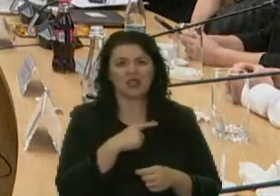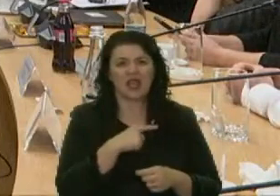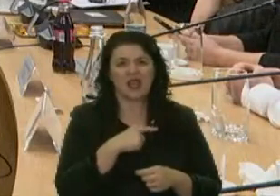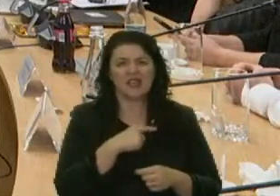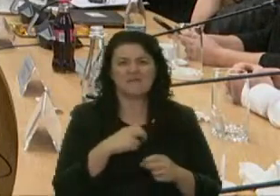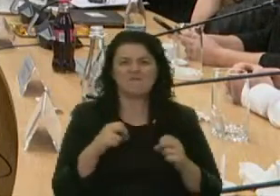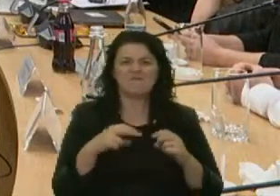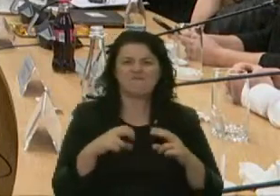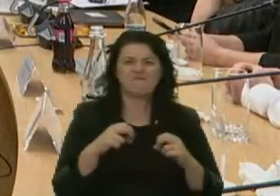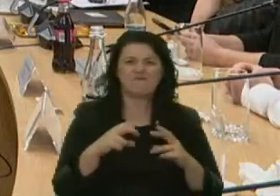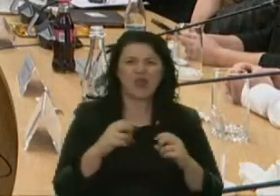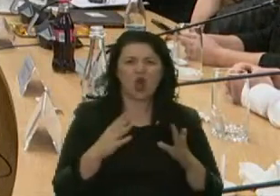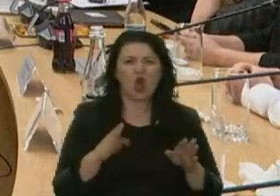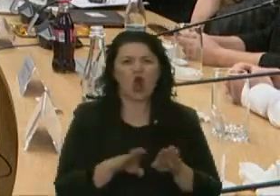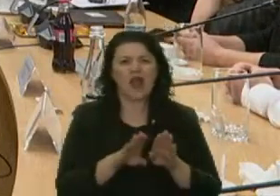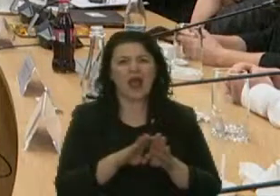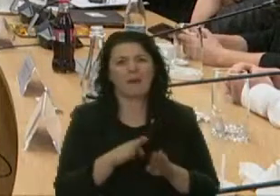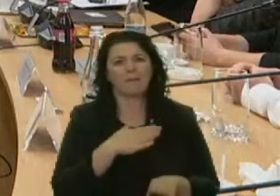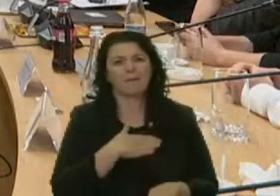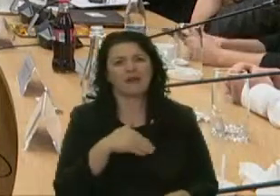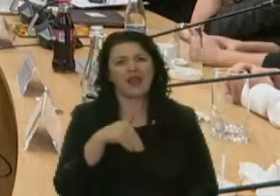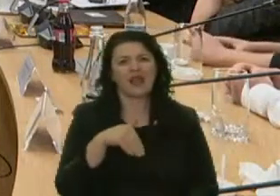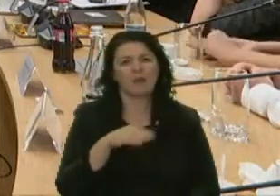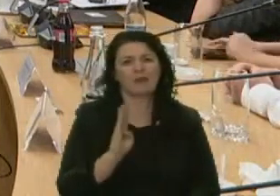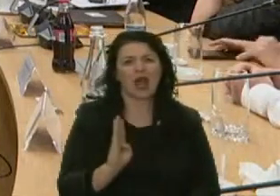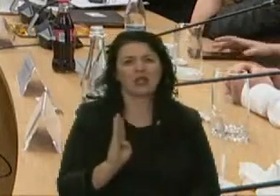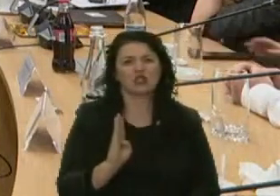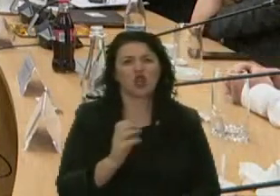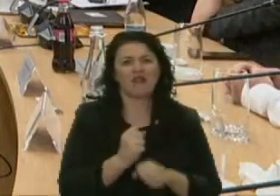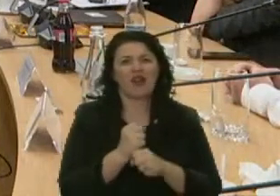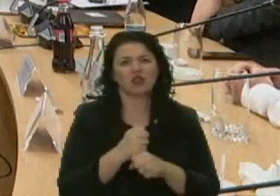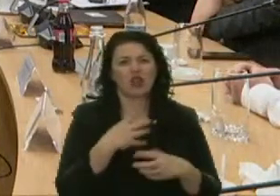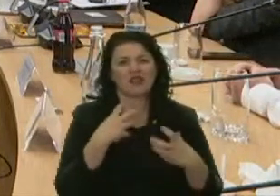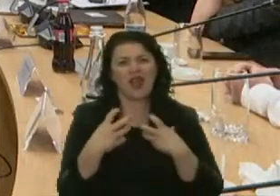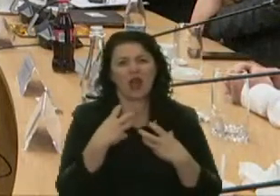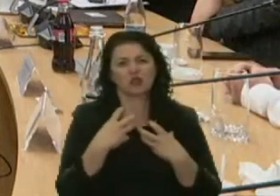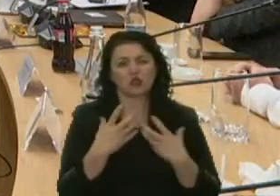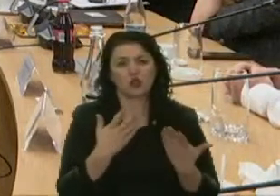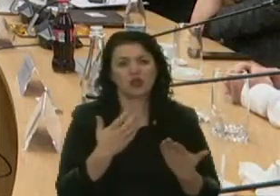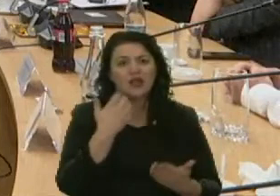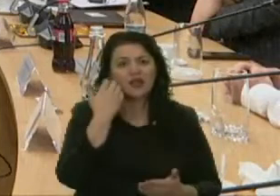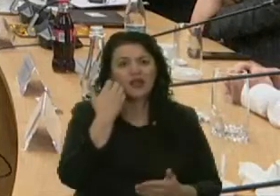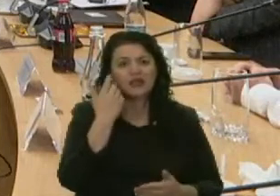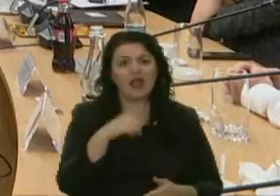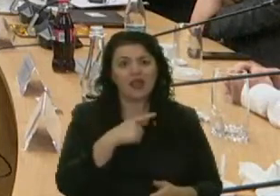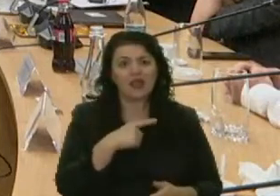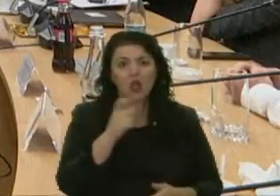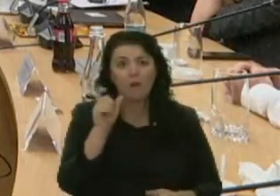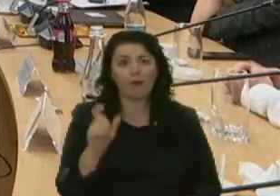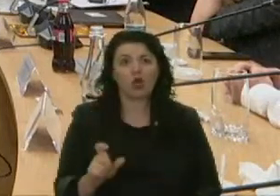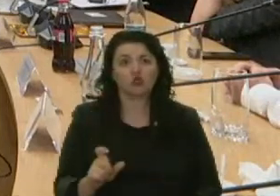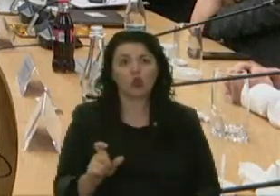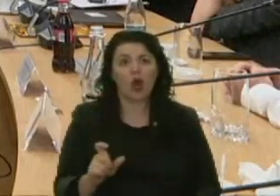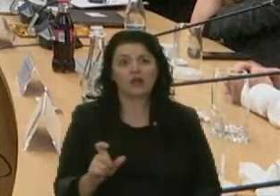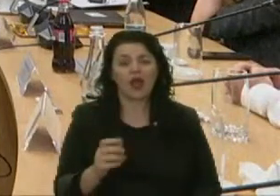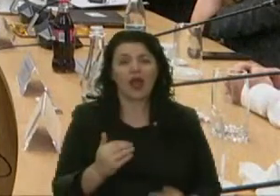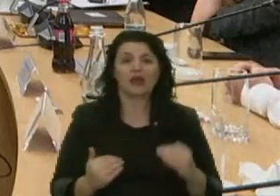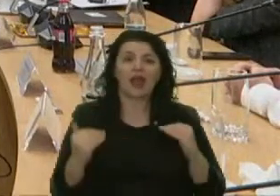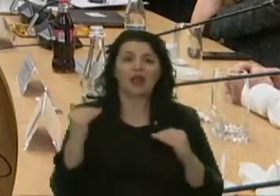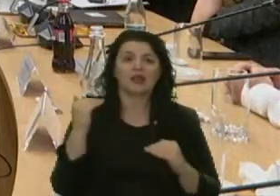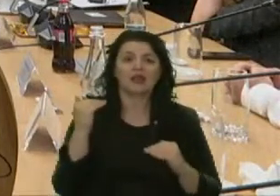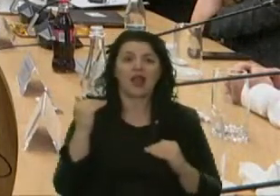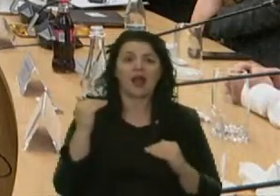critic să spuneți Despre colega mea Micki Braniște că face aici teatru Când este o persoană care Scuzați mă a